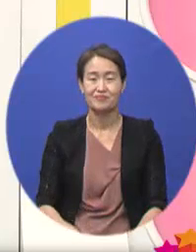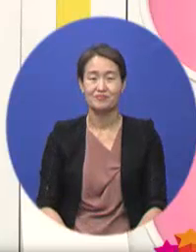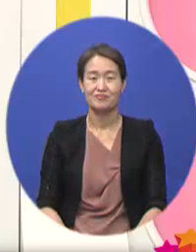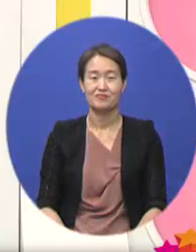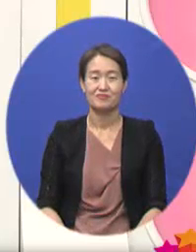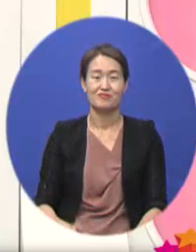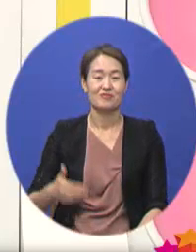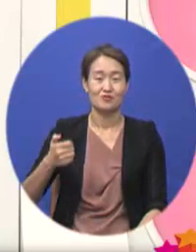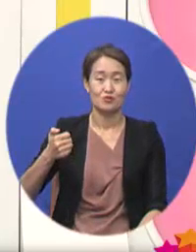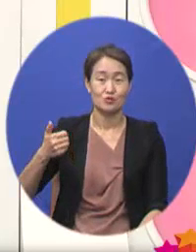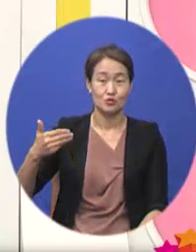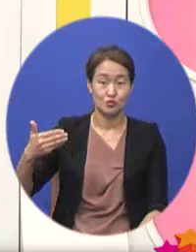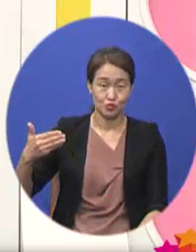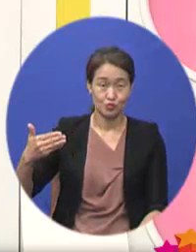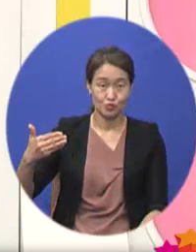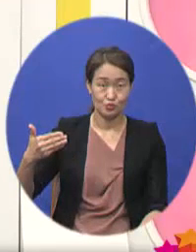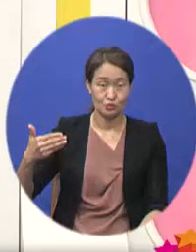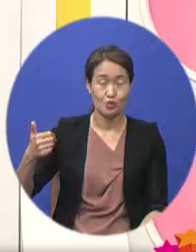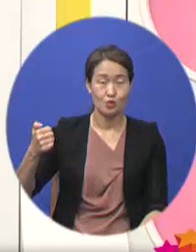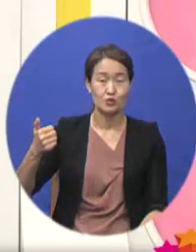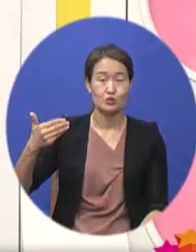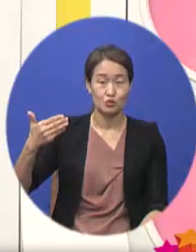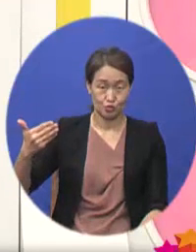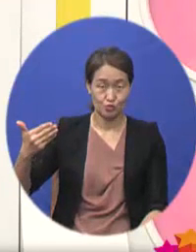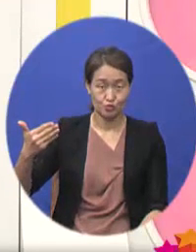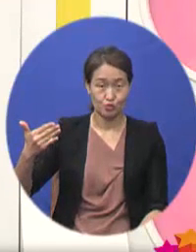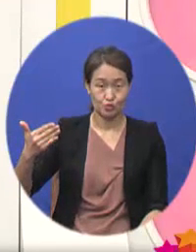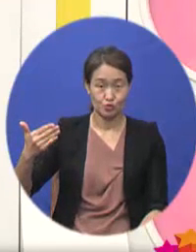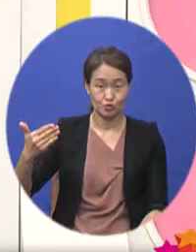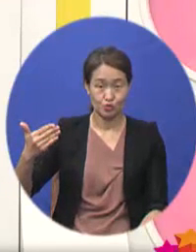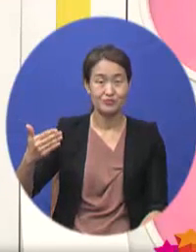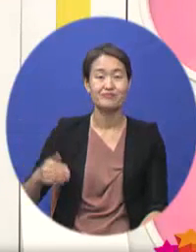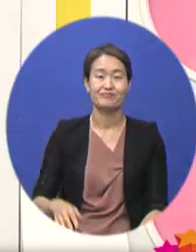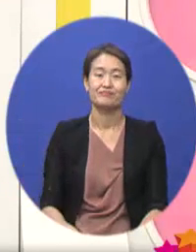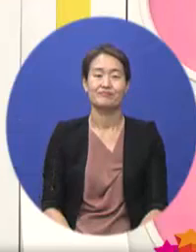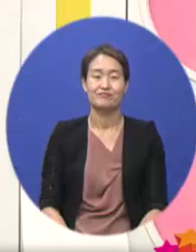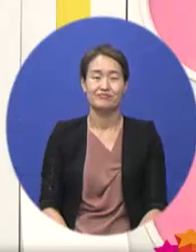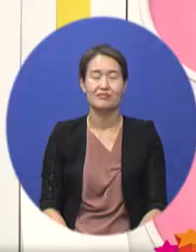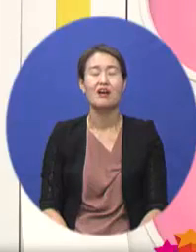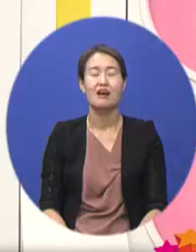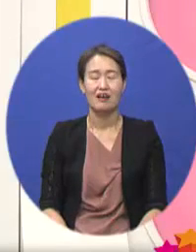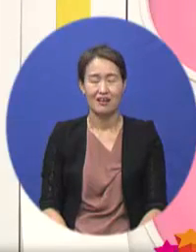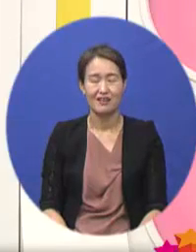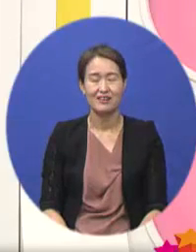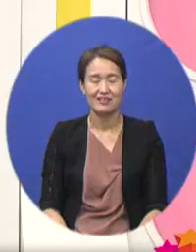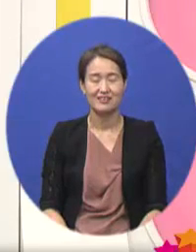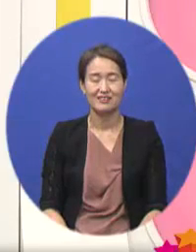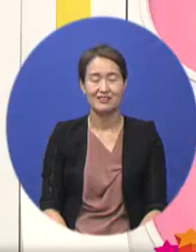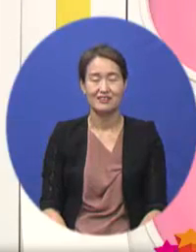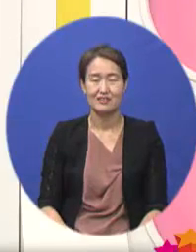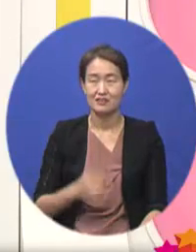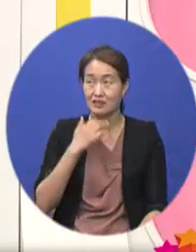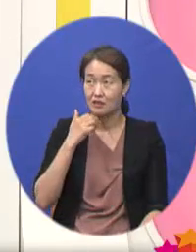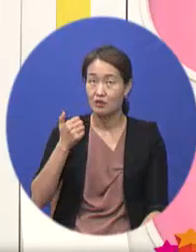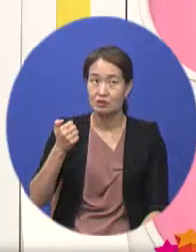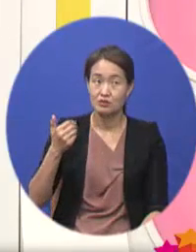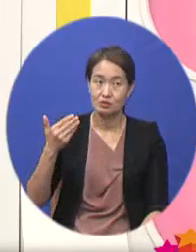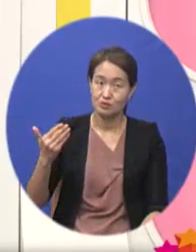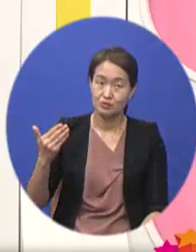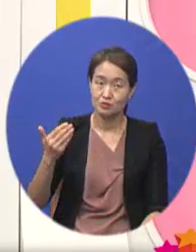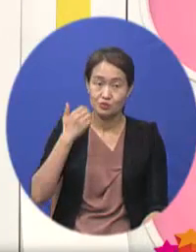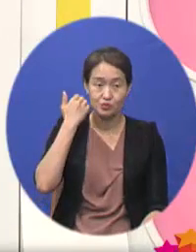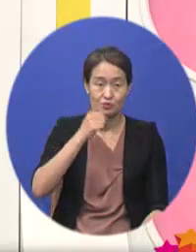5학년 9반이에요. 네? 5학년? 5학년 9반. 5학년 9반? 5학년 9반인